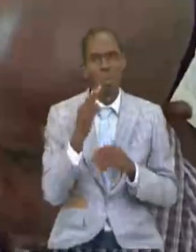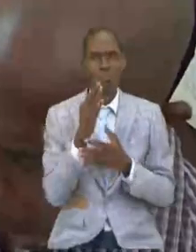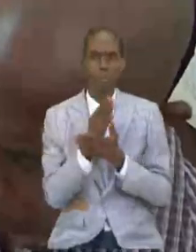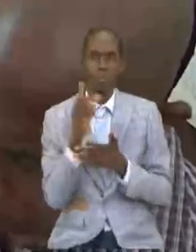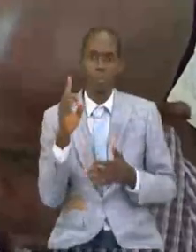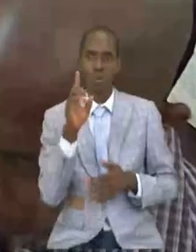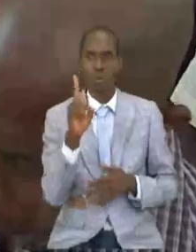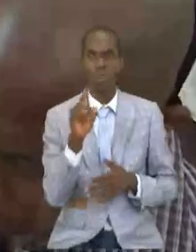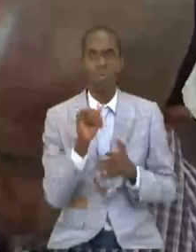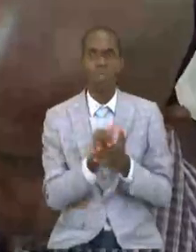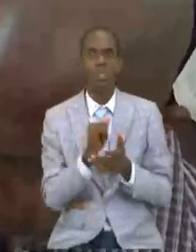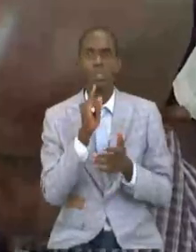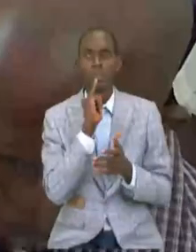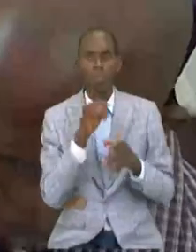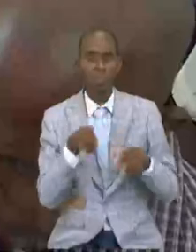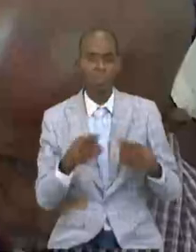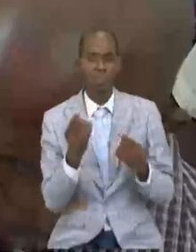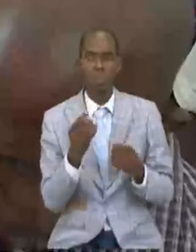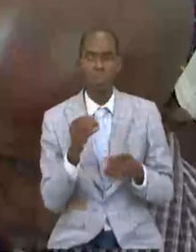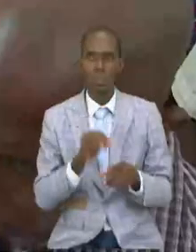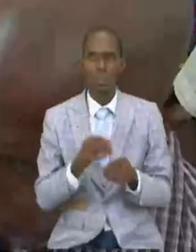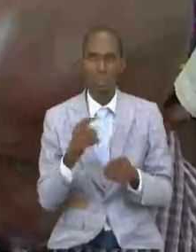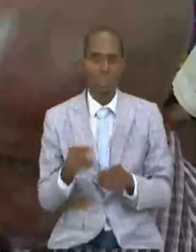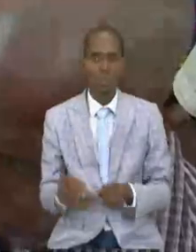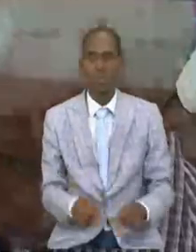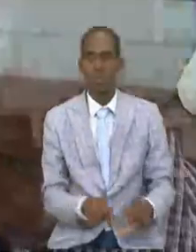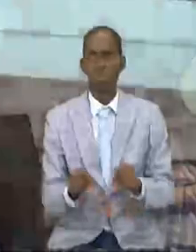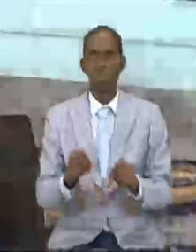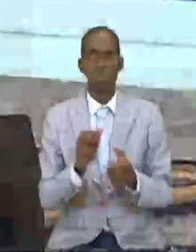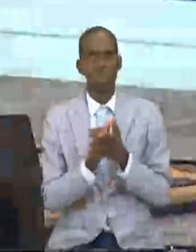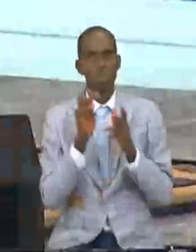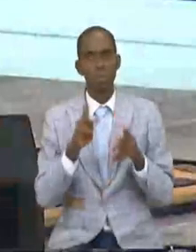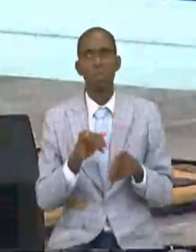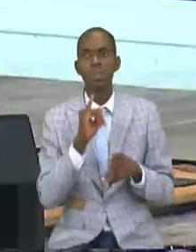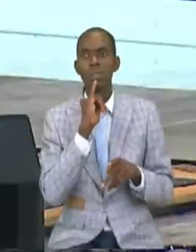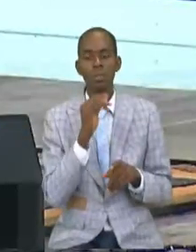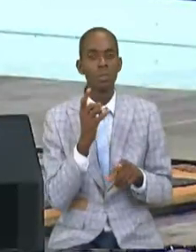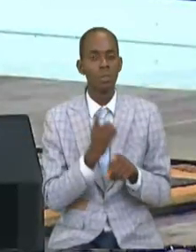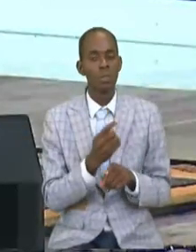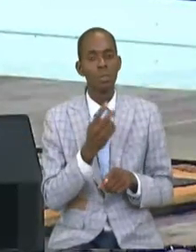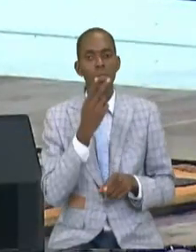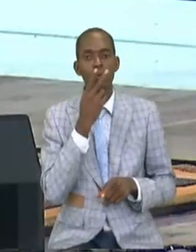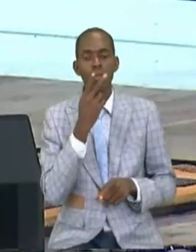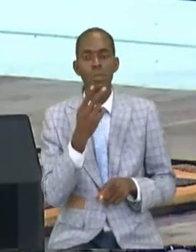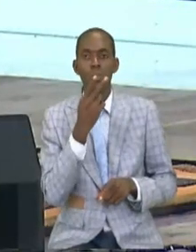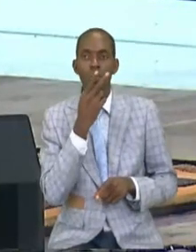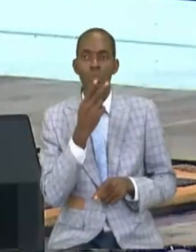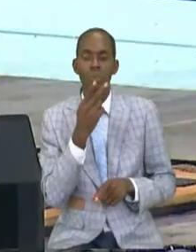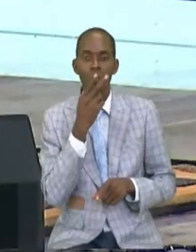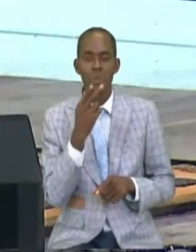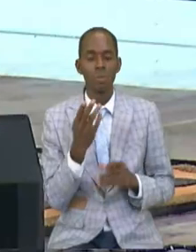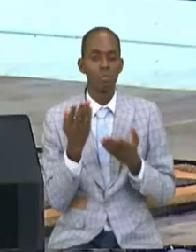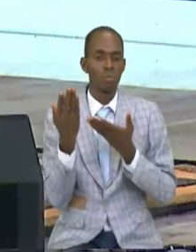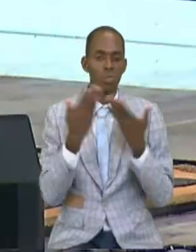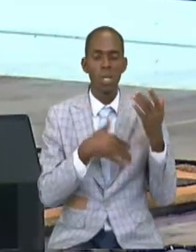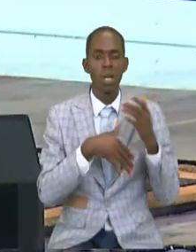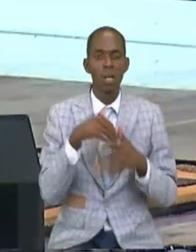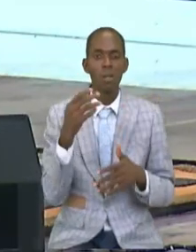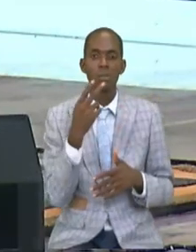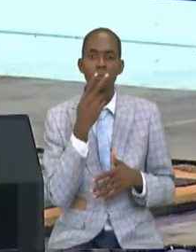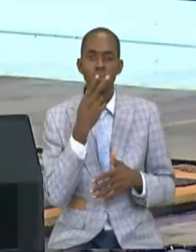Pourrez-vous penser à quelqu'un qui marche dans la rue et commence à fumer? Il